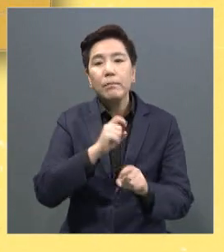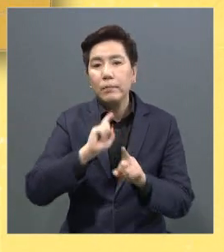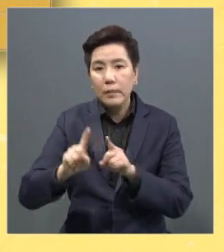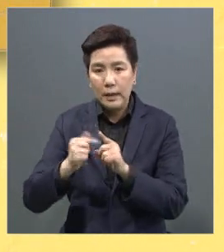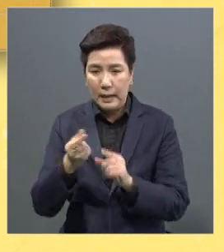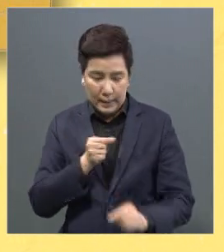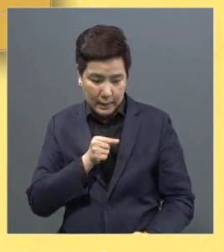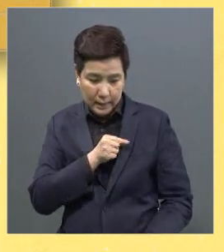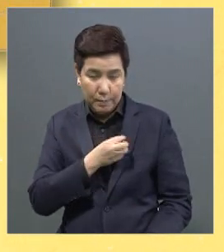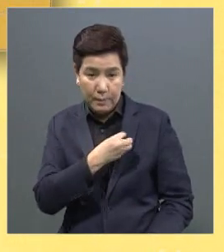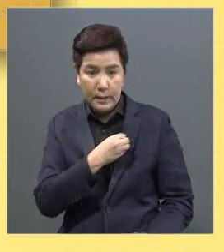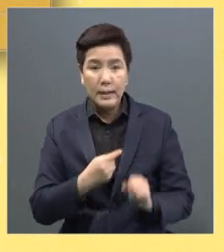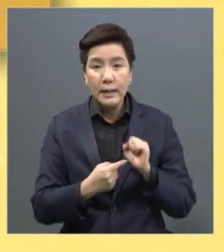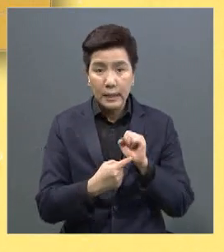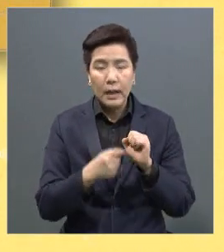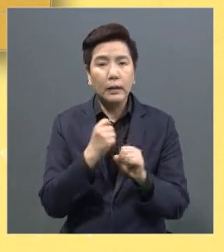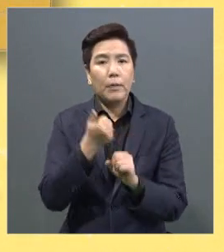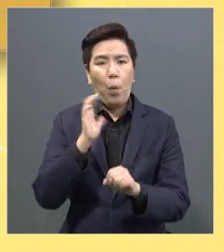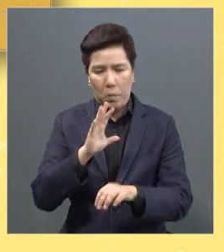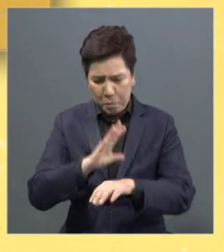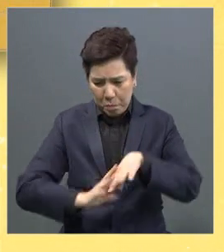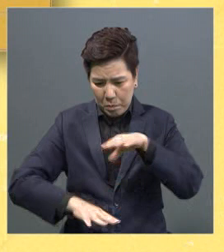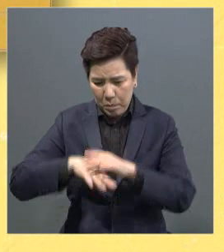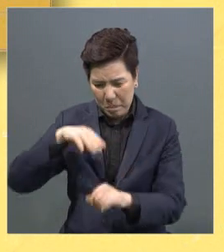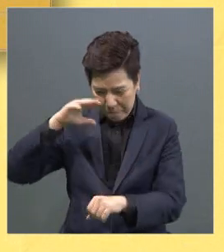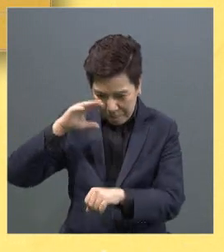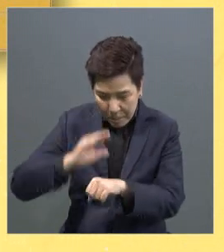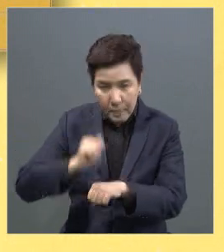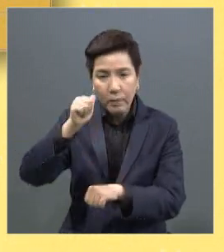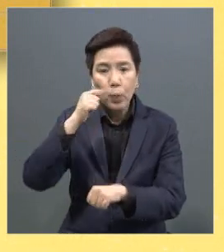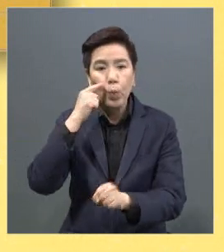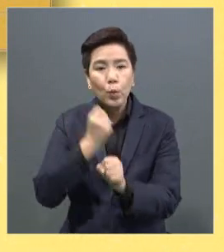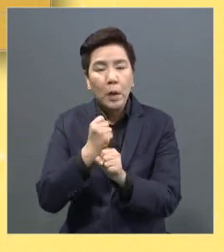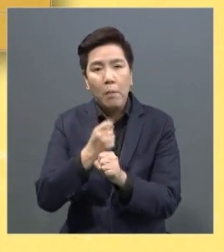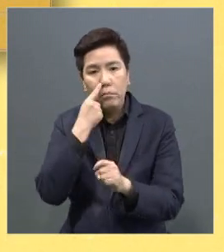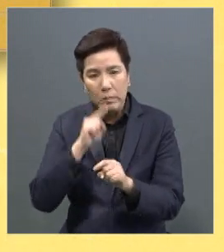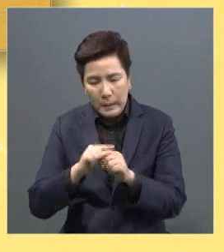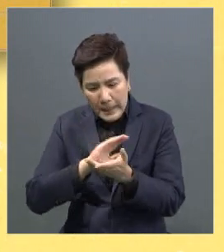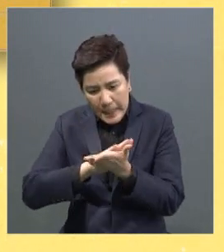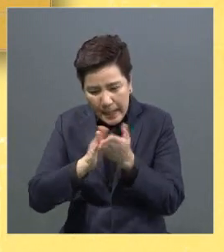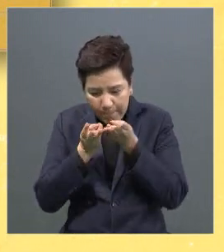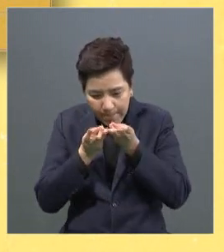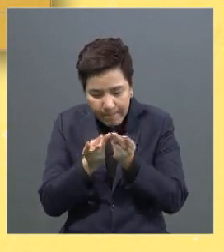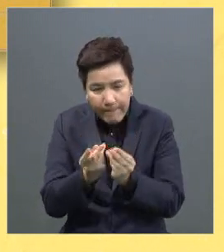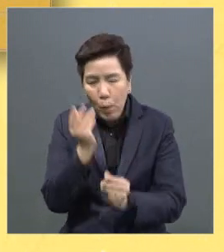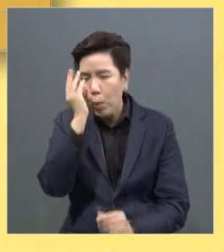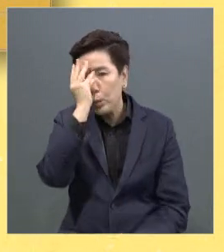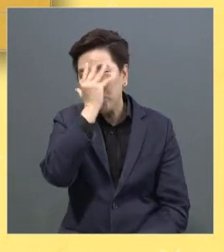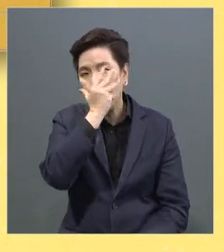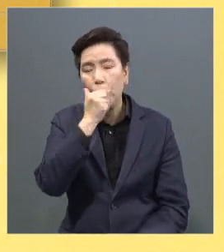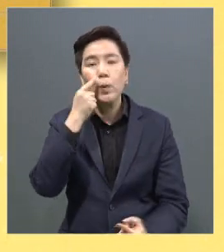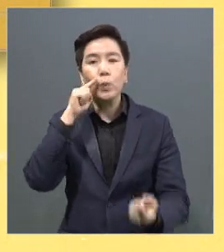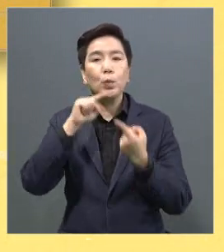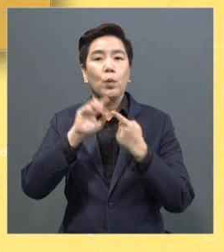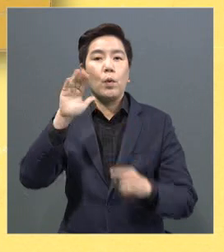เข็มที่ระลึกตราสัญลักษณ์นะคะได้จัดทำโดยช่างฝีมือผู้มีความชำนาญจัดทำด้วยความประณีตละเอียดอ่อนสวยงามสม